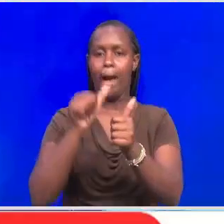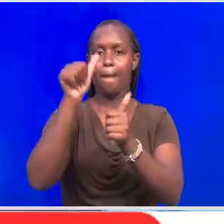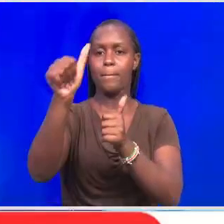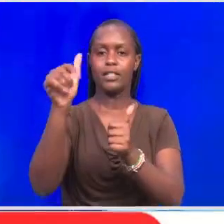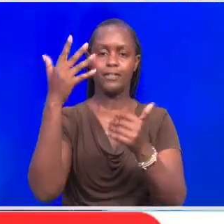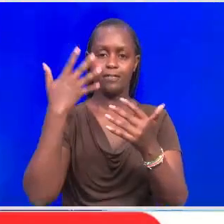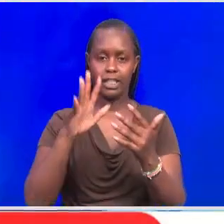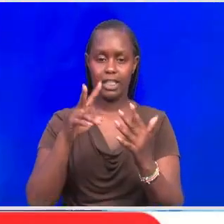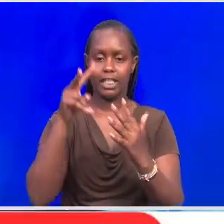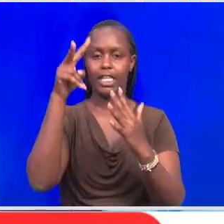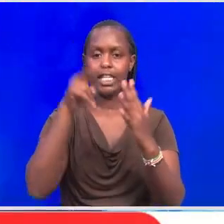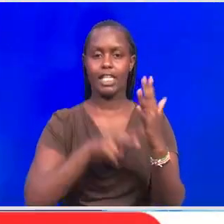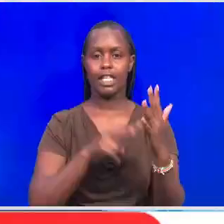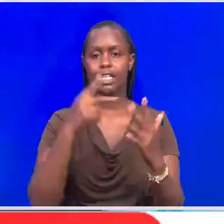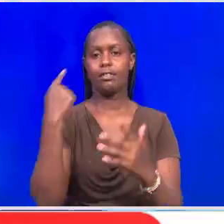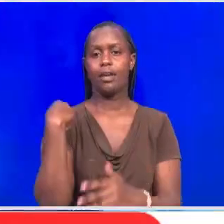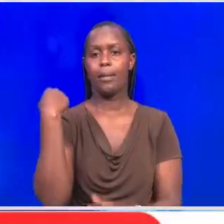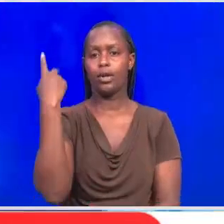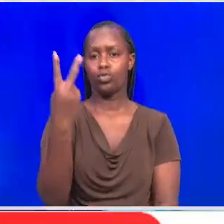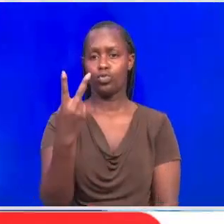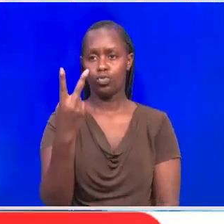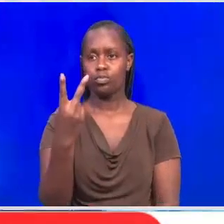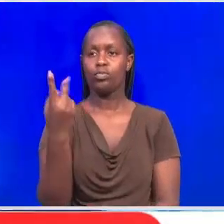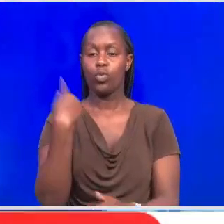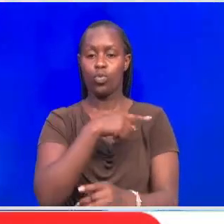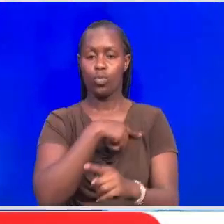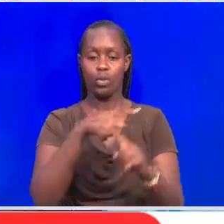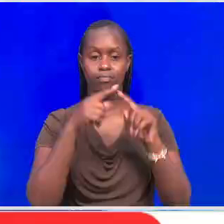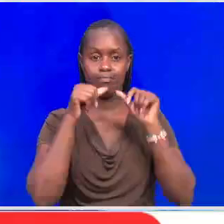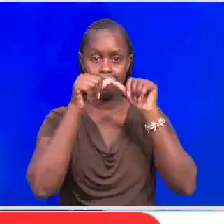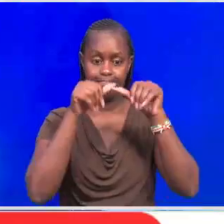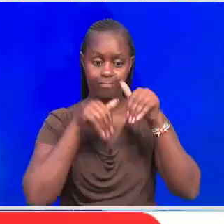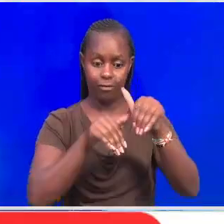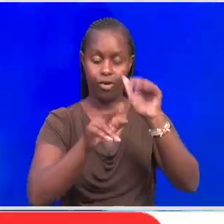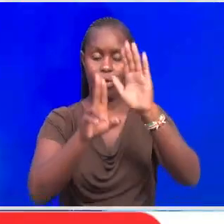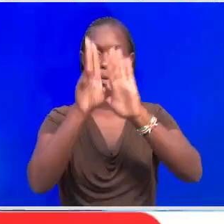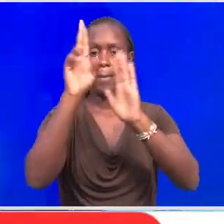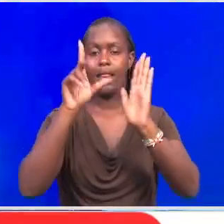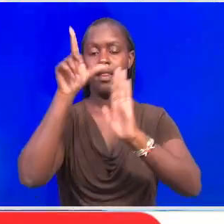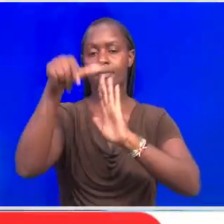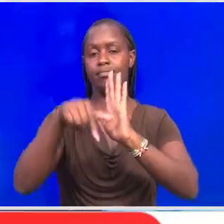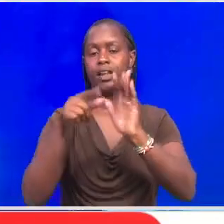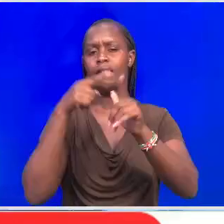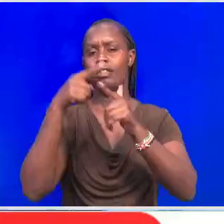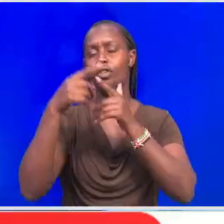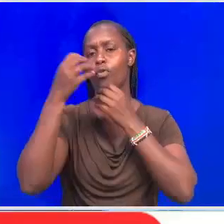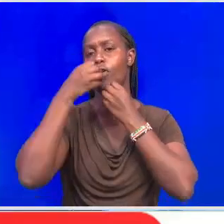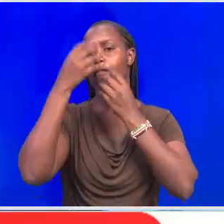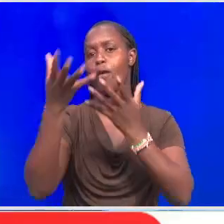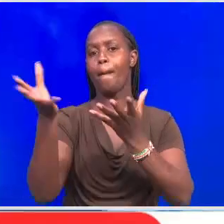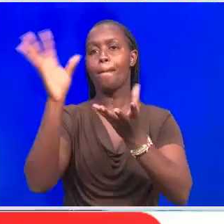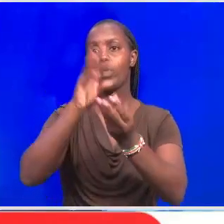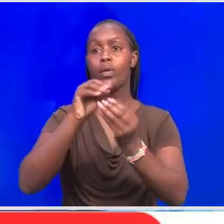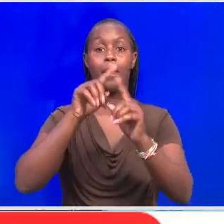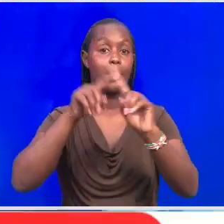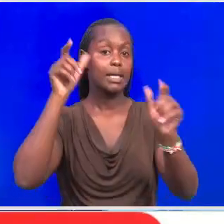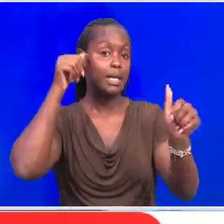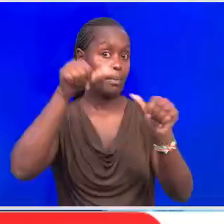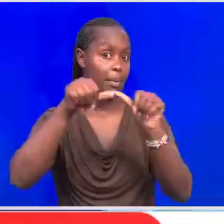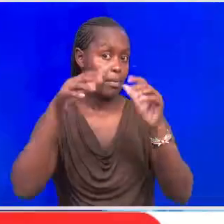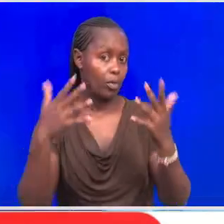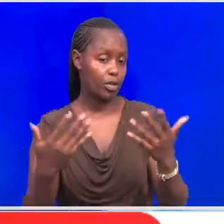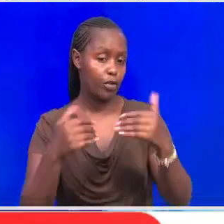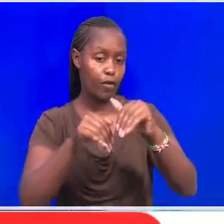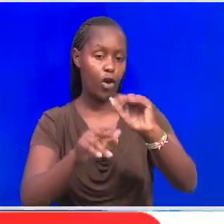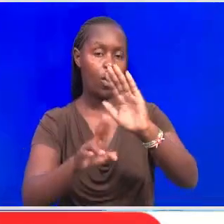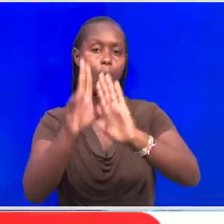awamu ya pili. Ni taarifa ambayo tutakuwa tunazidi kufuatilia kwa kina zaidi, kisha tutakujuza mengi. Lakini kumbuka unazidi kufuatilia matangazo